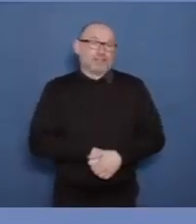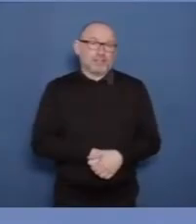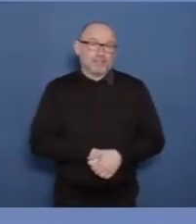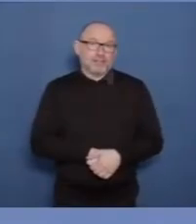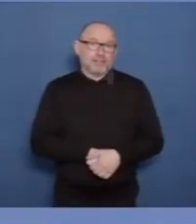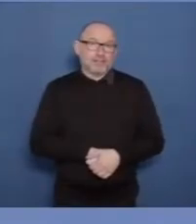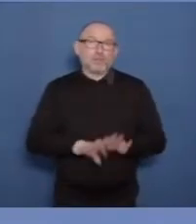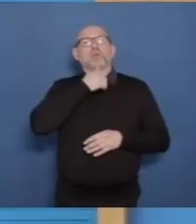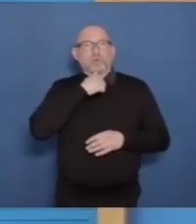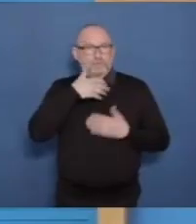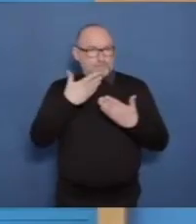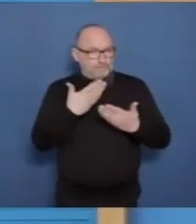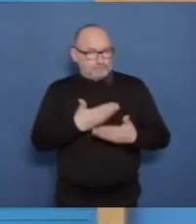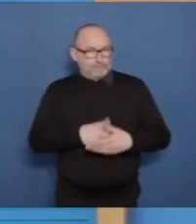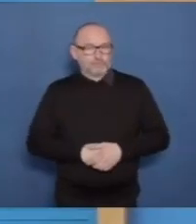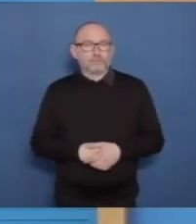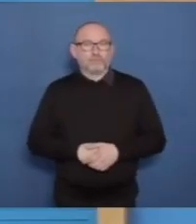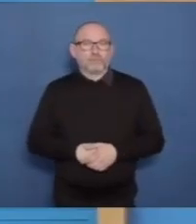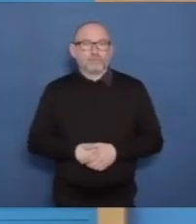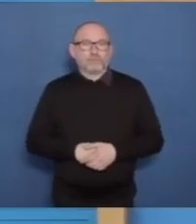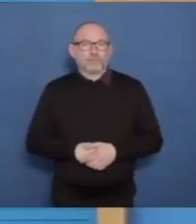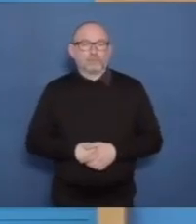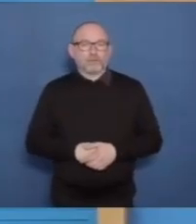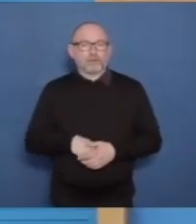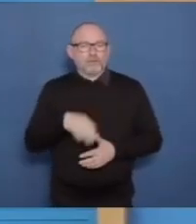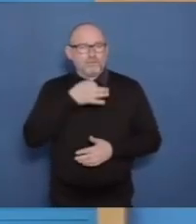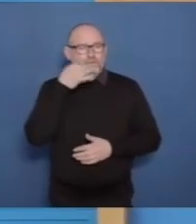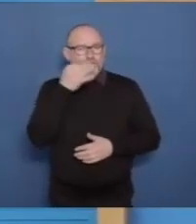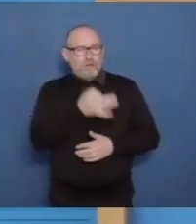habe, jetzt nichts hinzuzufügen. Es gab auch